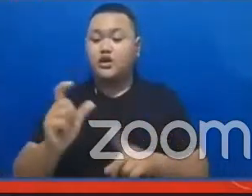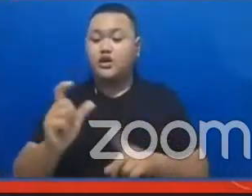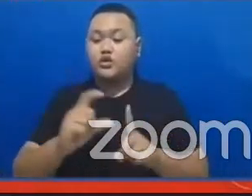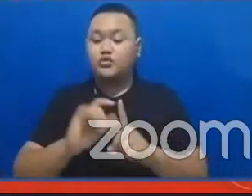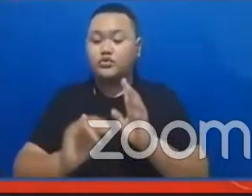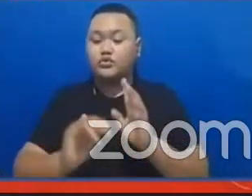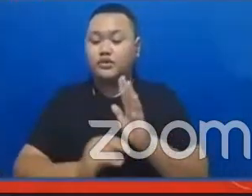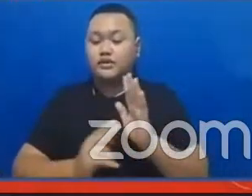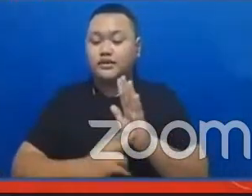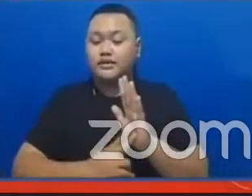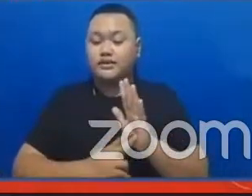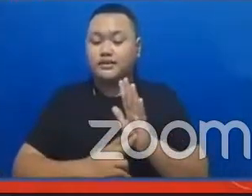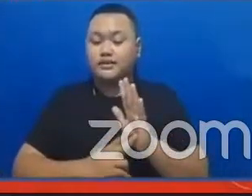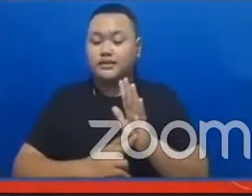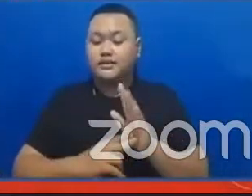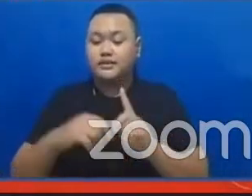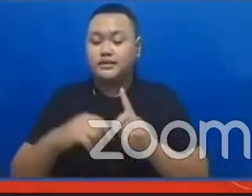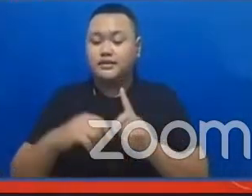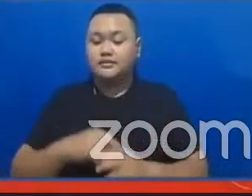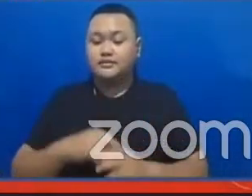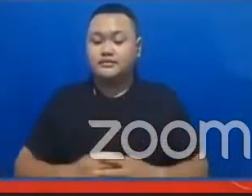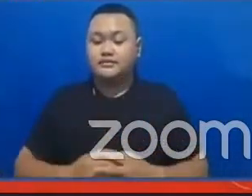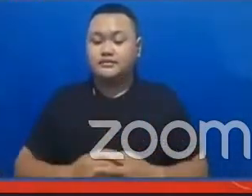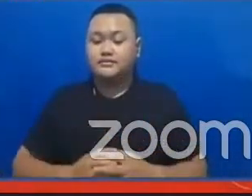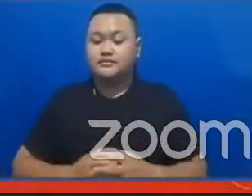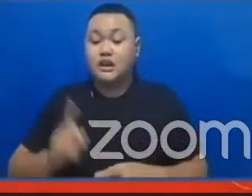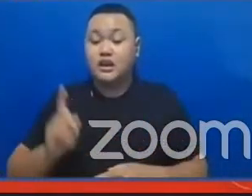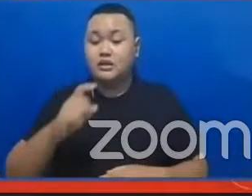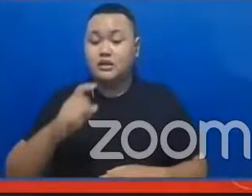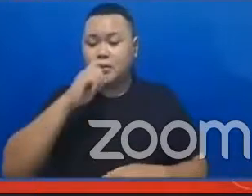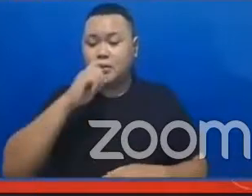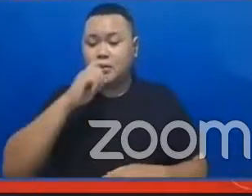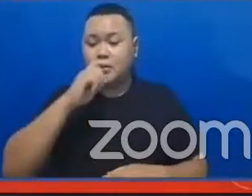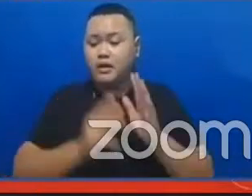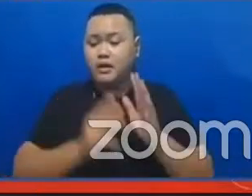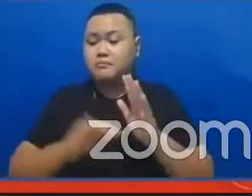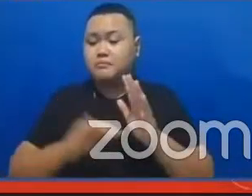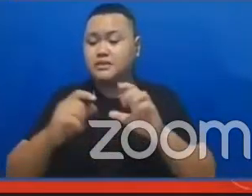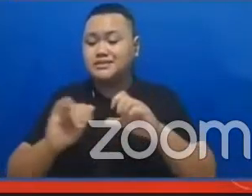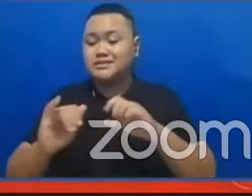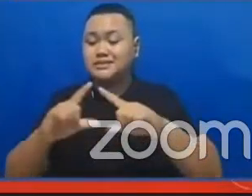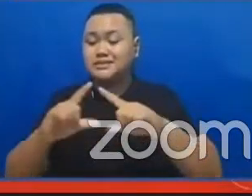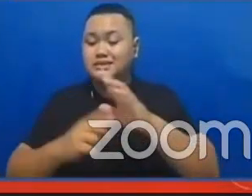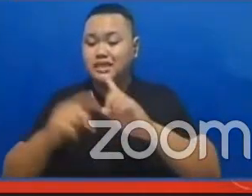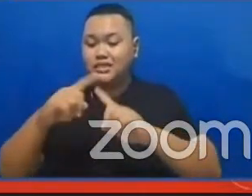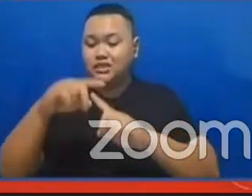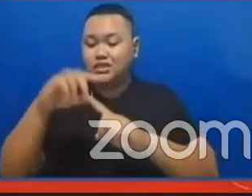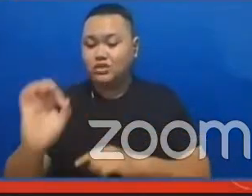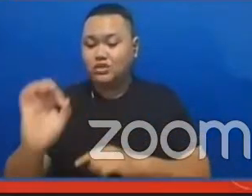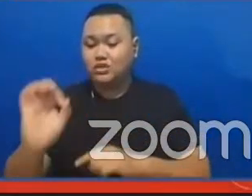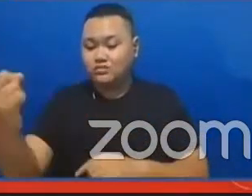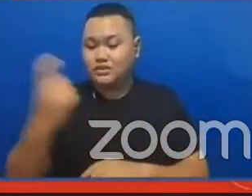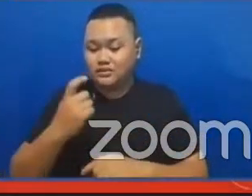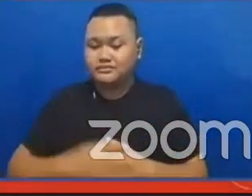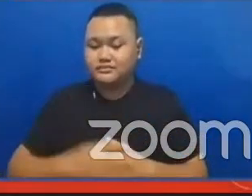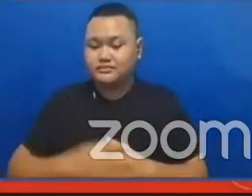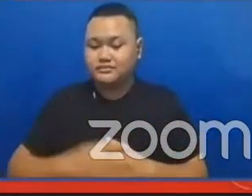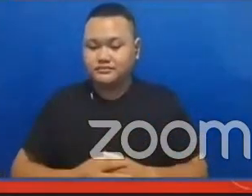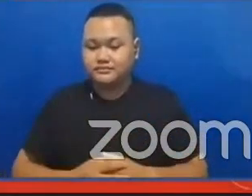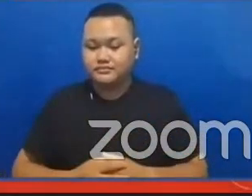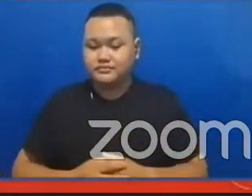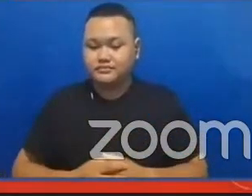Ya. Ya, Mas, ini dari Pak. Siap. Ini dari Pak Misianto, Pak Herudin. Tanyanya. Ya.